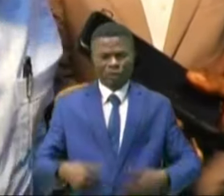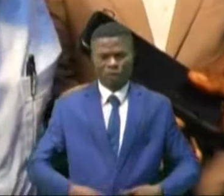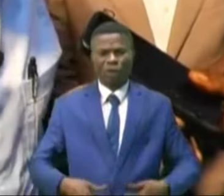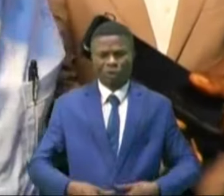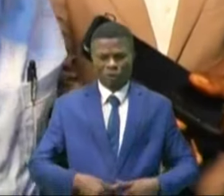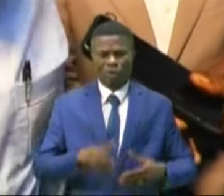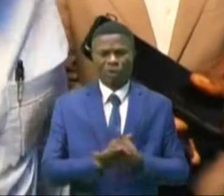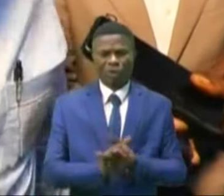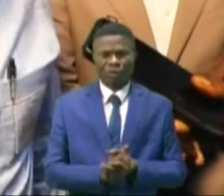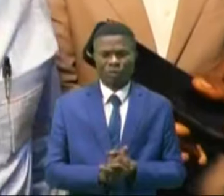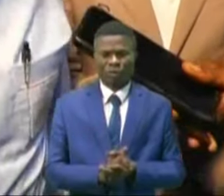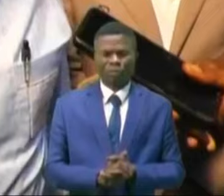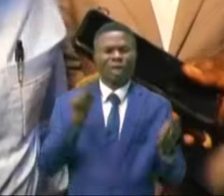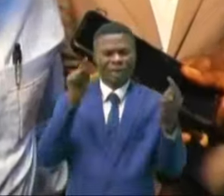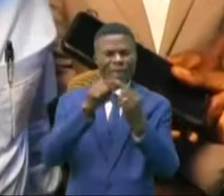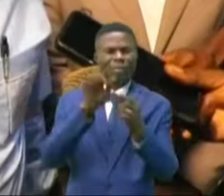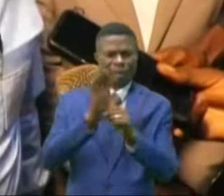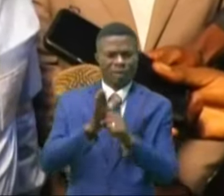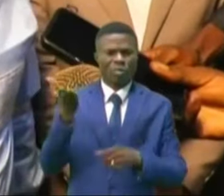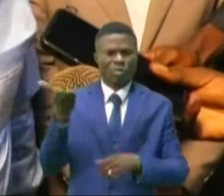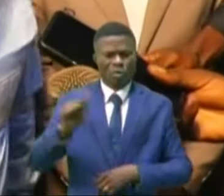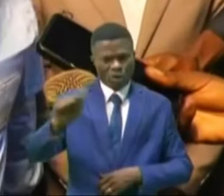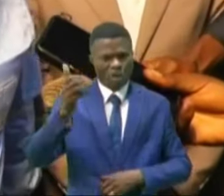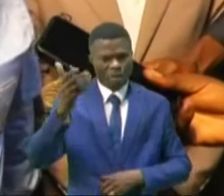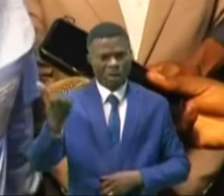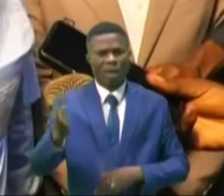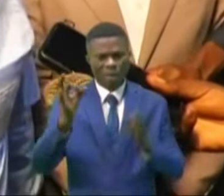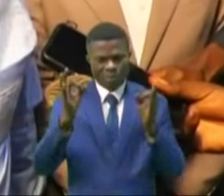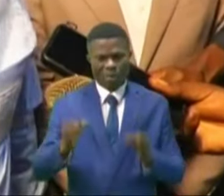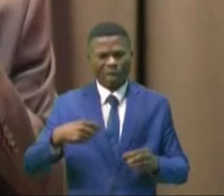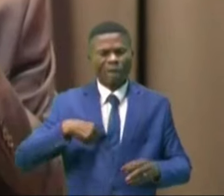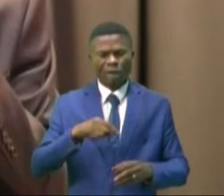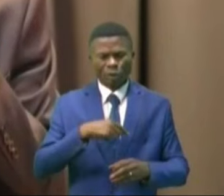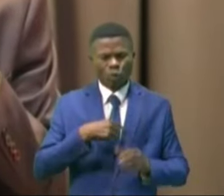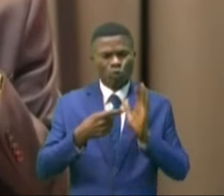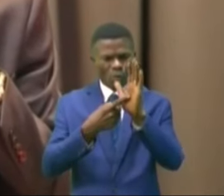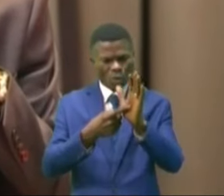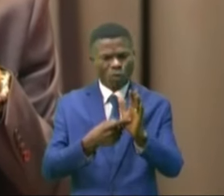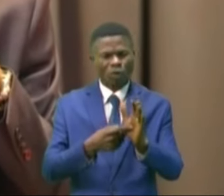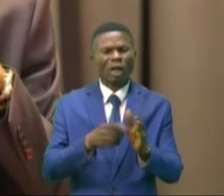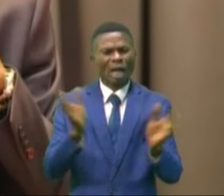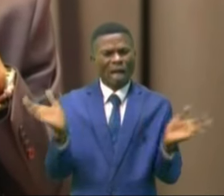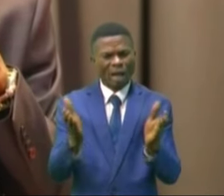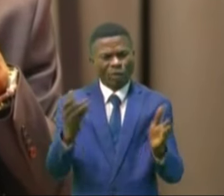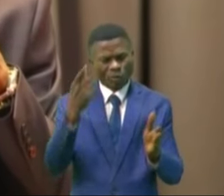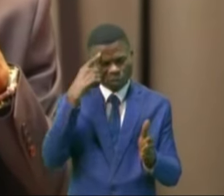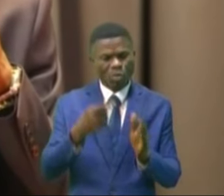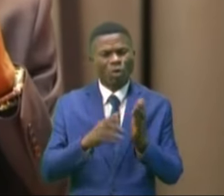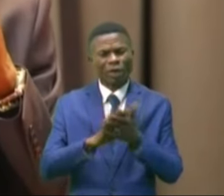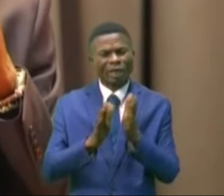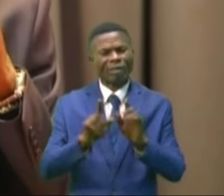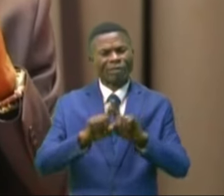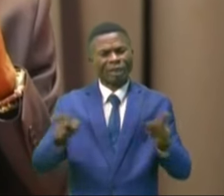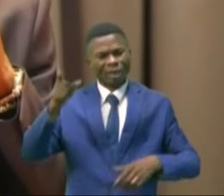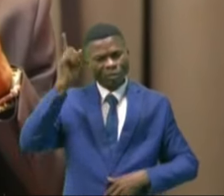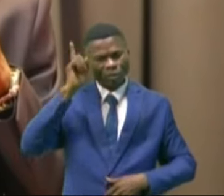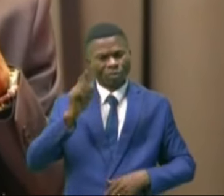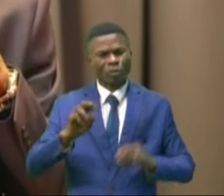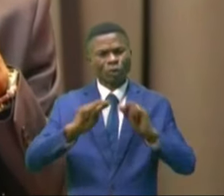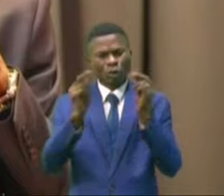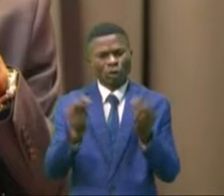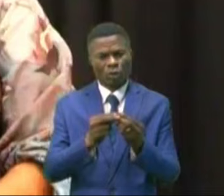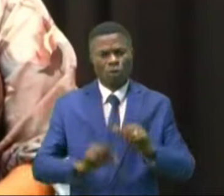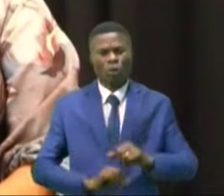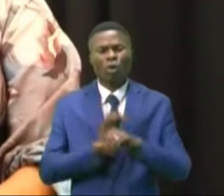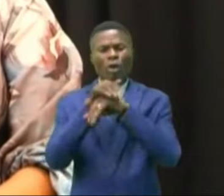Ils ont leur propre objectif, donc à eux maintenant de faire la différence. Ce cadre a pour objectif de contribuer à